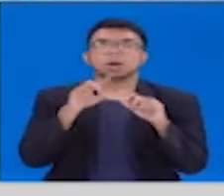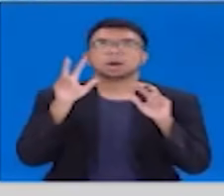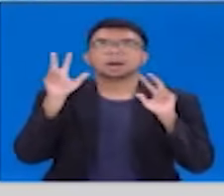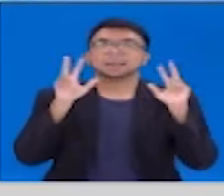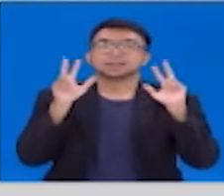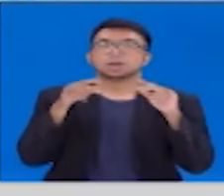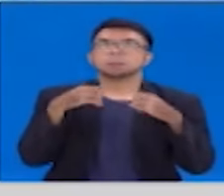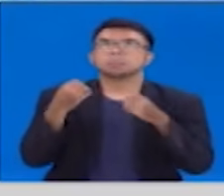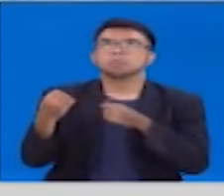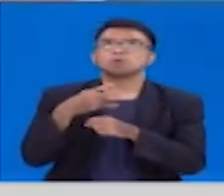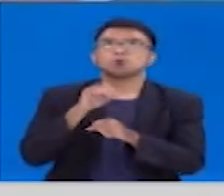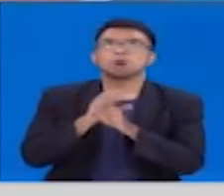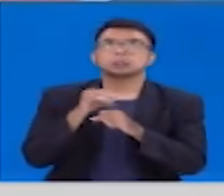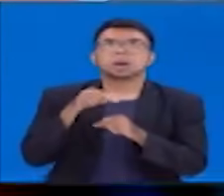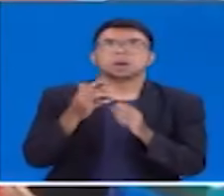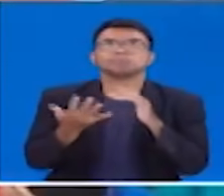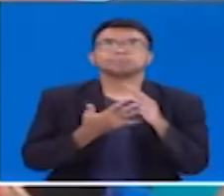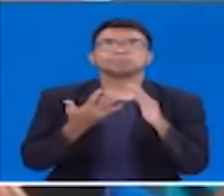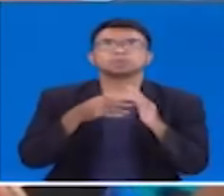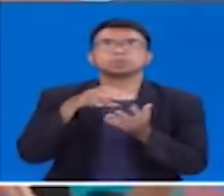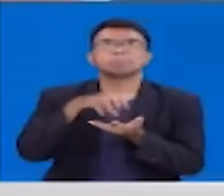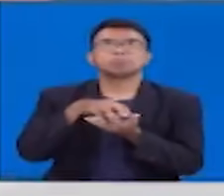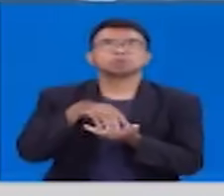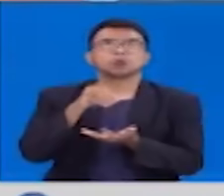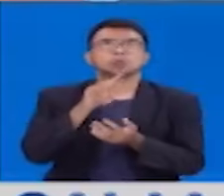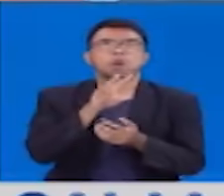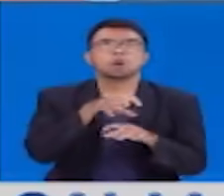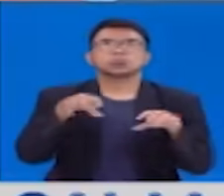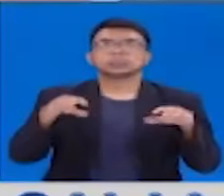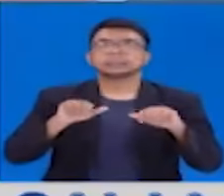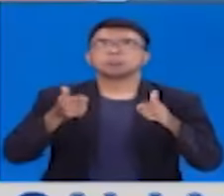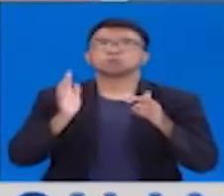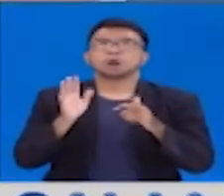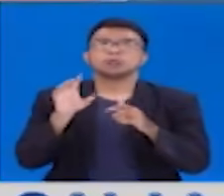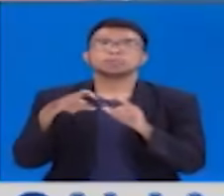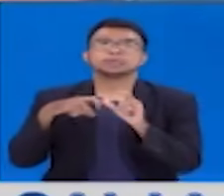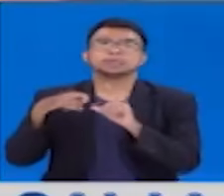Kini mereka dikarantina terpusat di dua lokasi yang disiapkan Pemkab Sika.